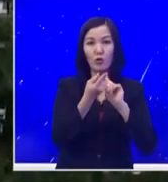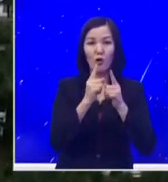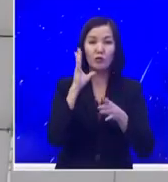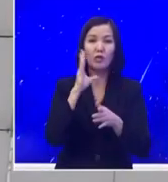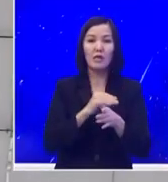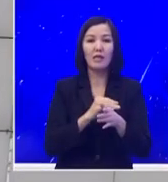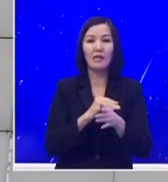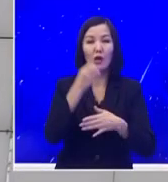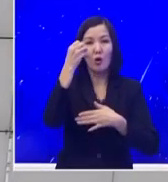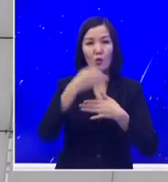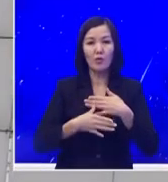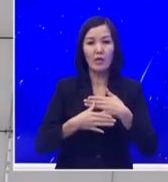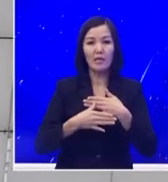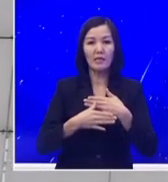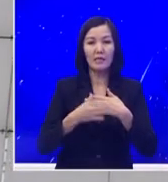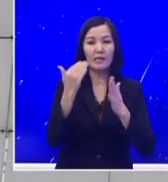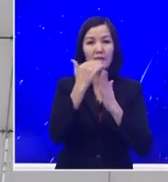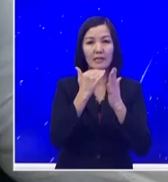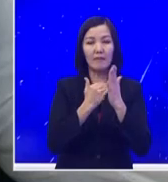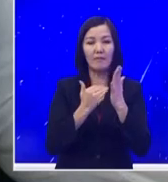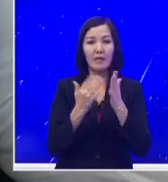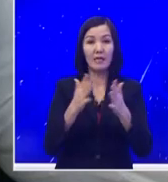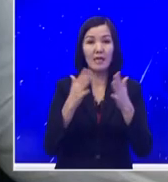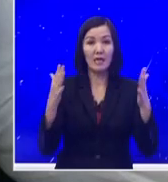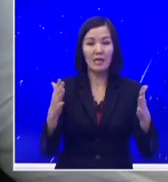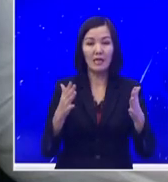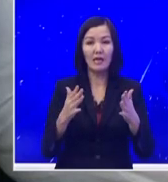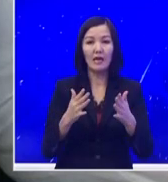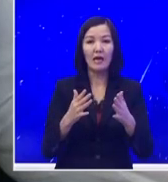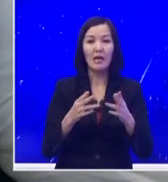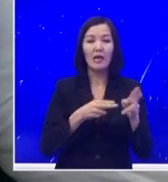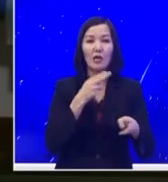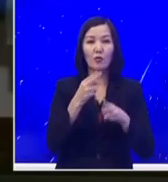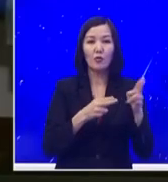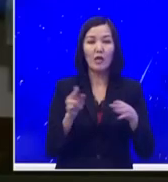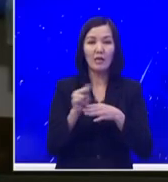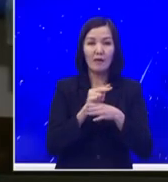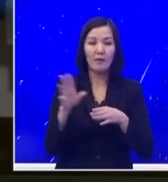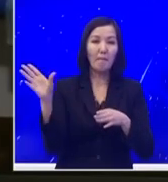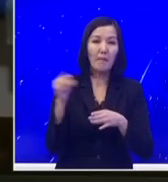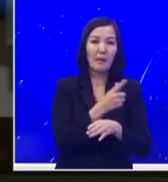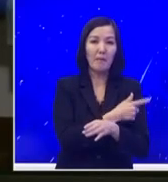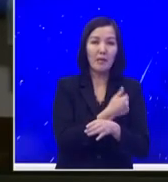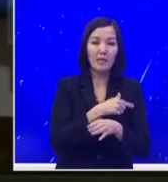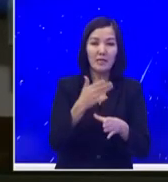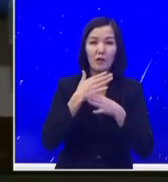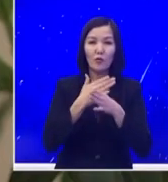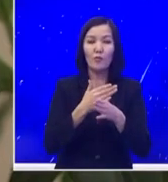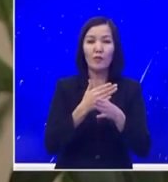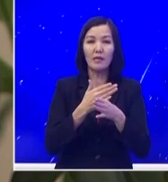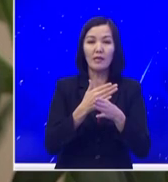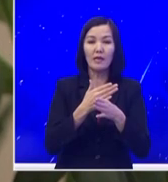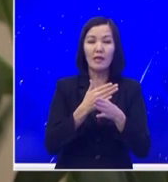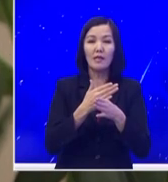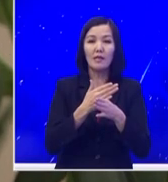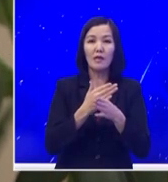орталық назологияның тізімін кеңейтті. Бұл хирургиялық және консервативті емнің барлық түрлері медициналық көмектің кепілдендірілген